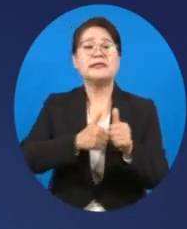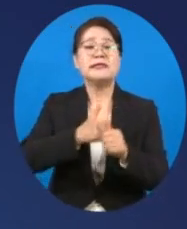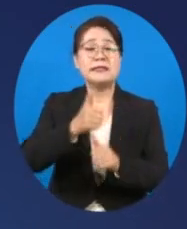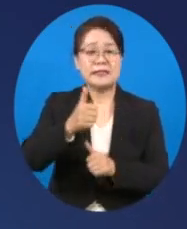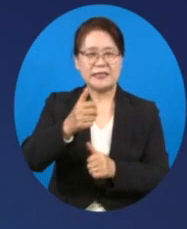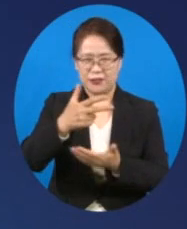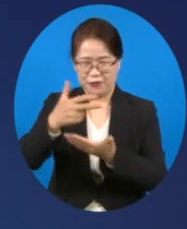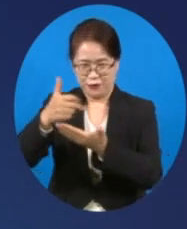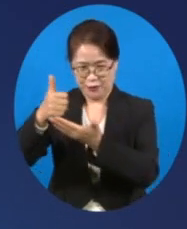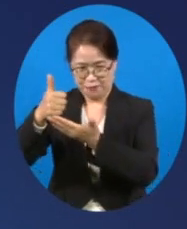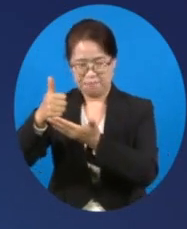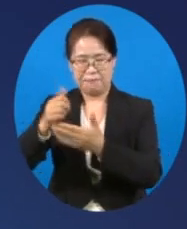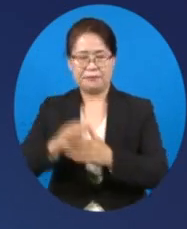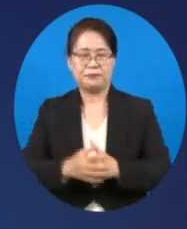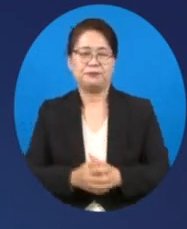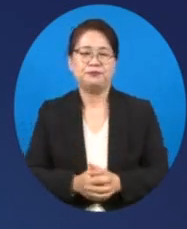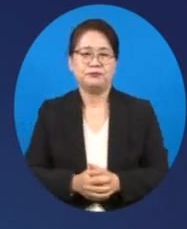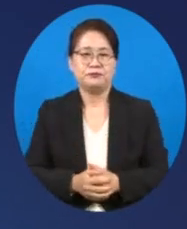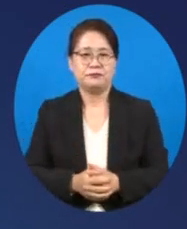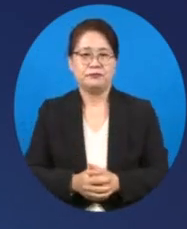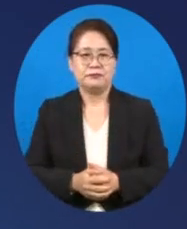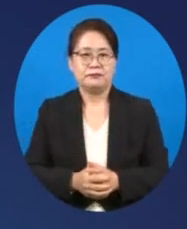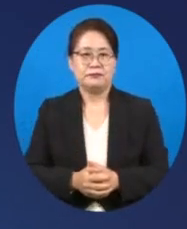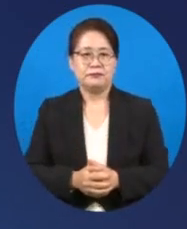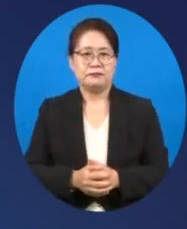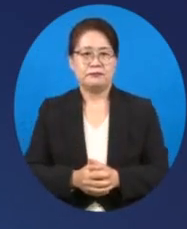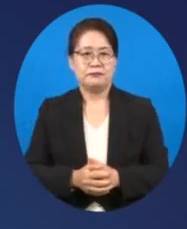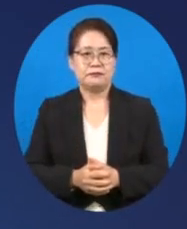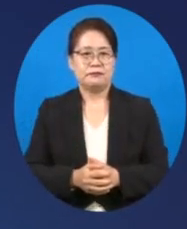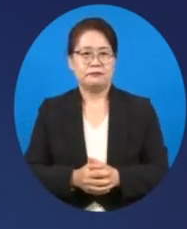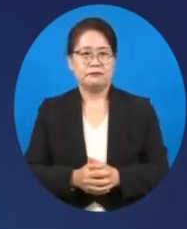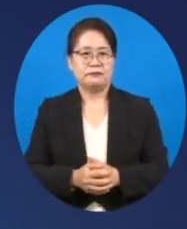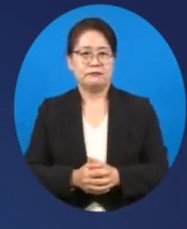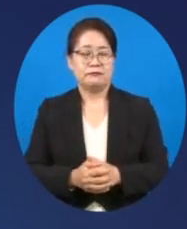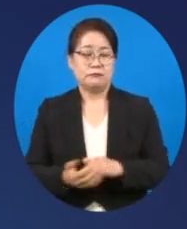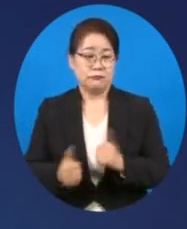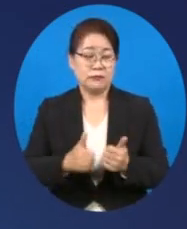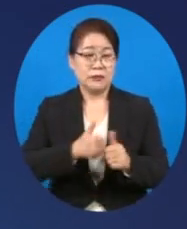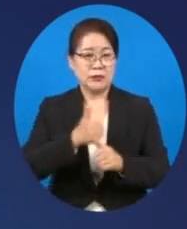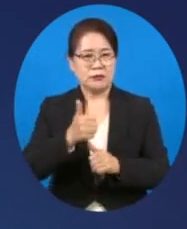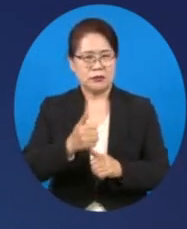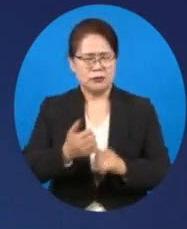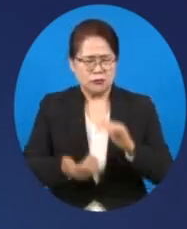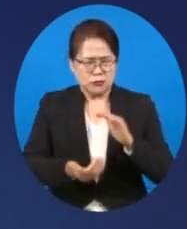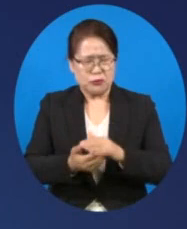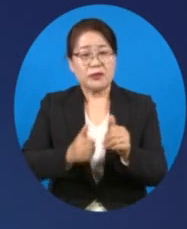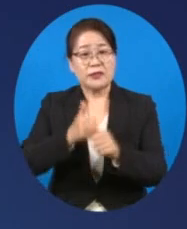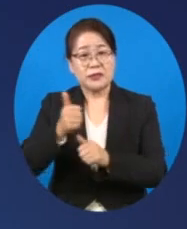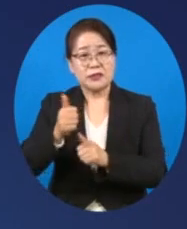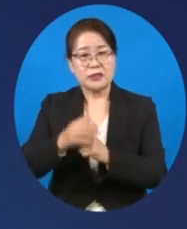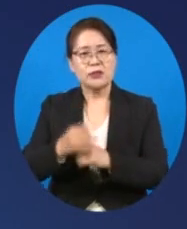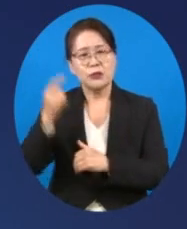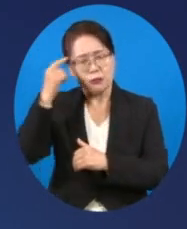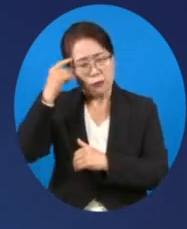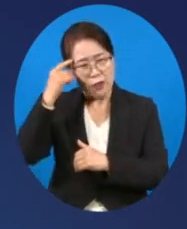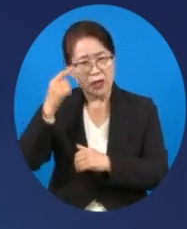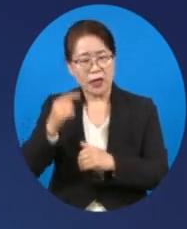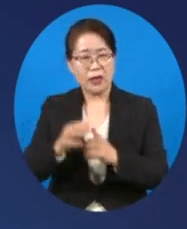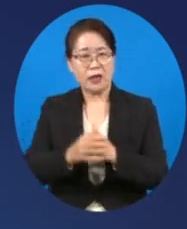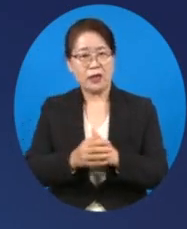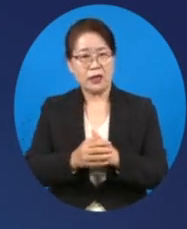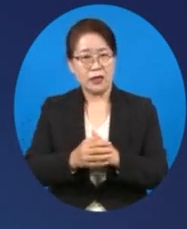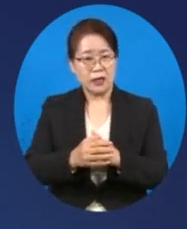것입니다 여러분 죽음을이기는 것이 최고의 승입니다 왜 예수님의 부활이 영원한